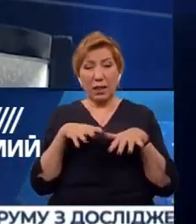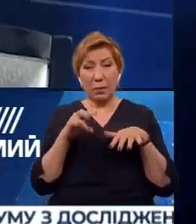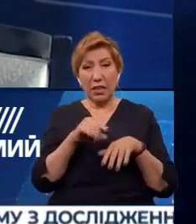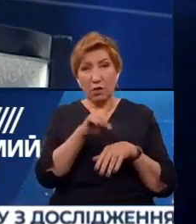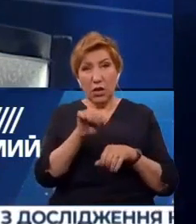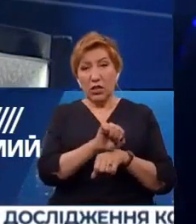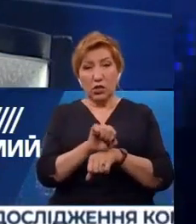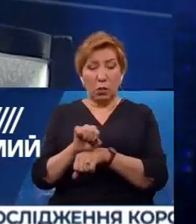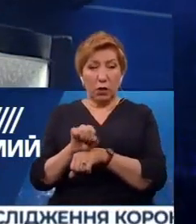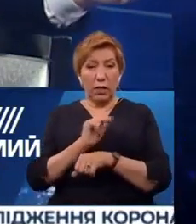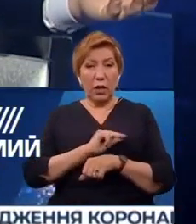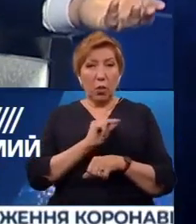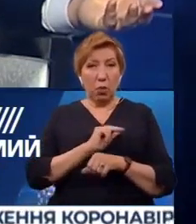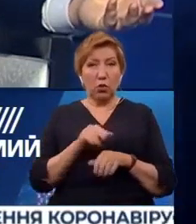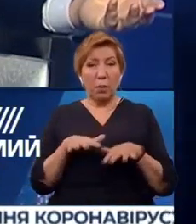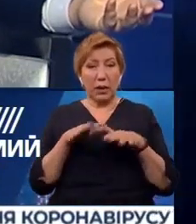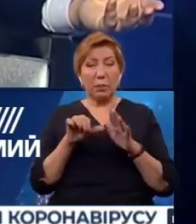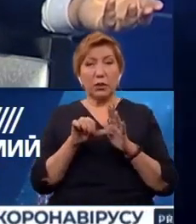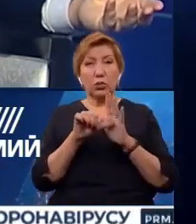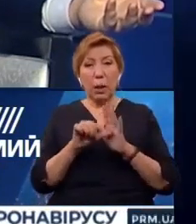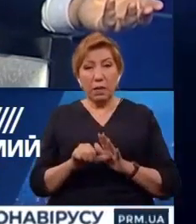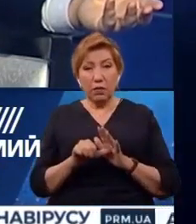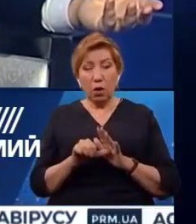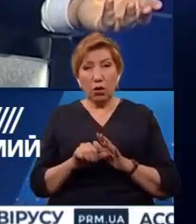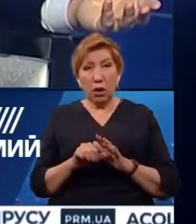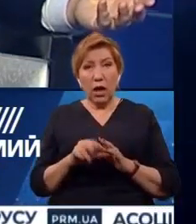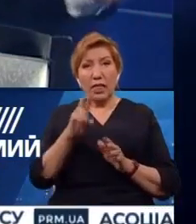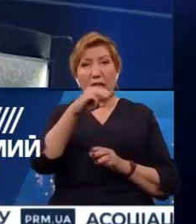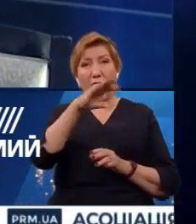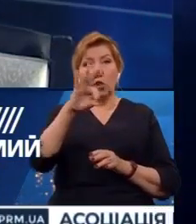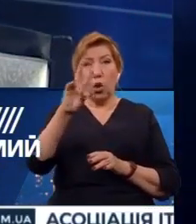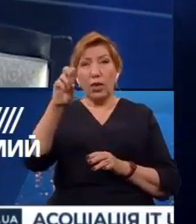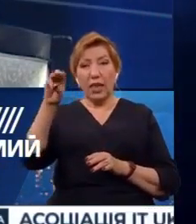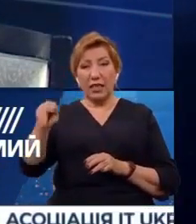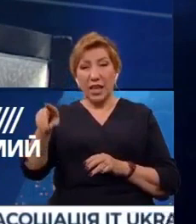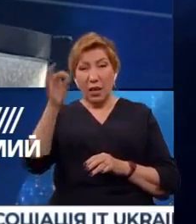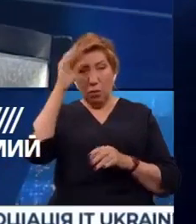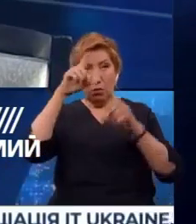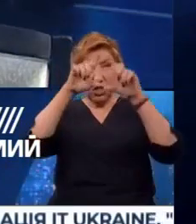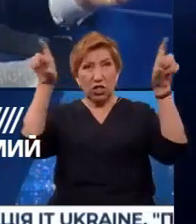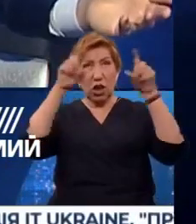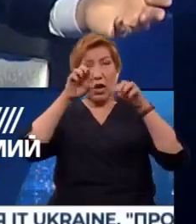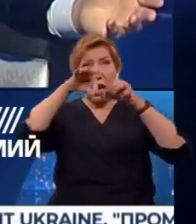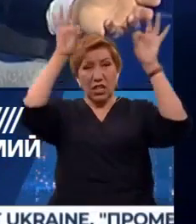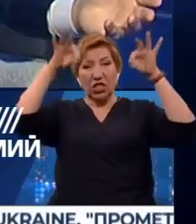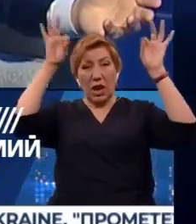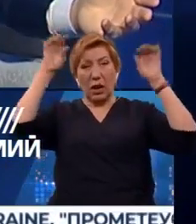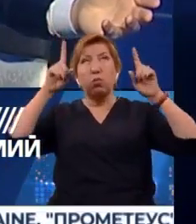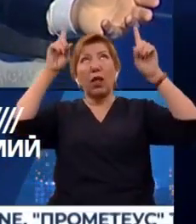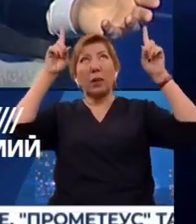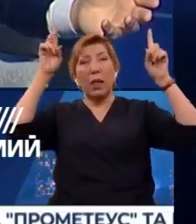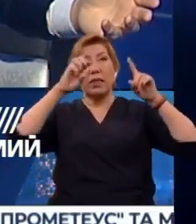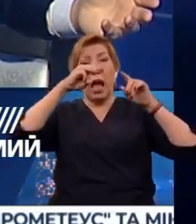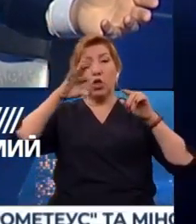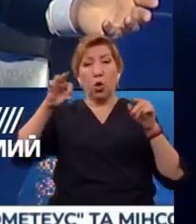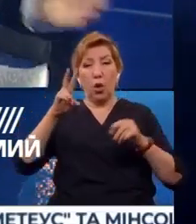вони заблокували роботу парламенту на півроку під гаслами «НАТО – нєт». І оті дурнуваті ці шарики висіли на потолку «НАТО –